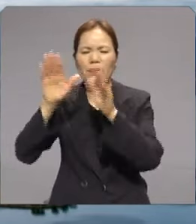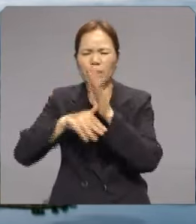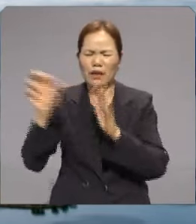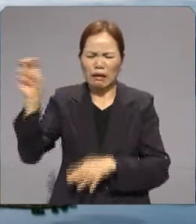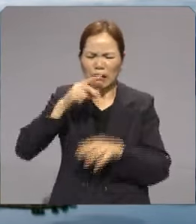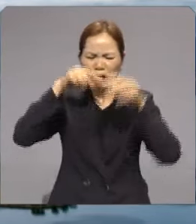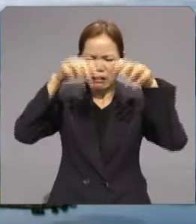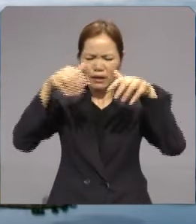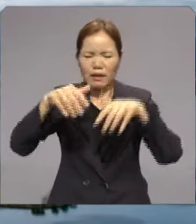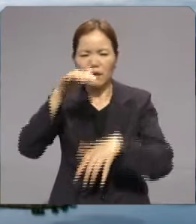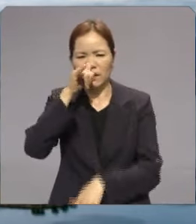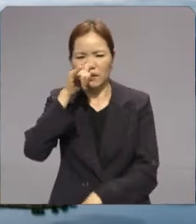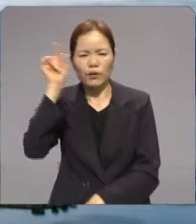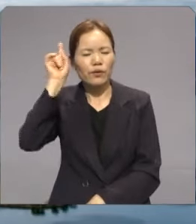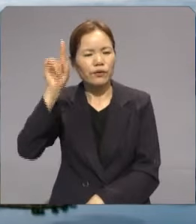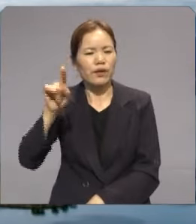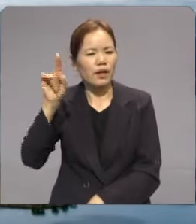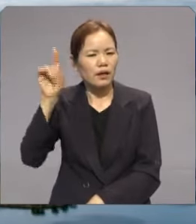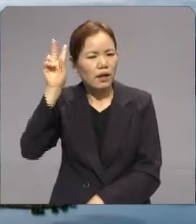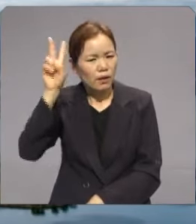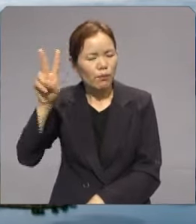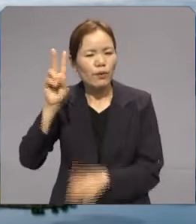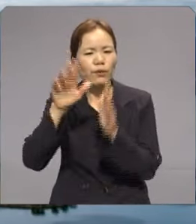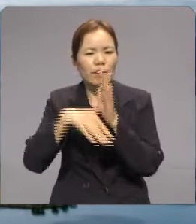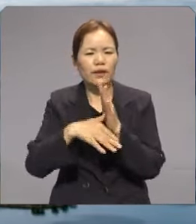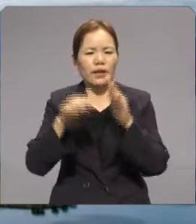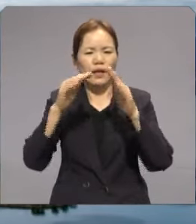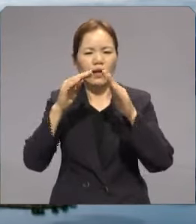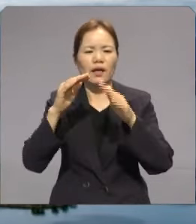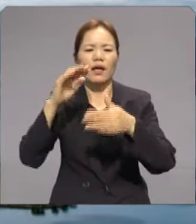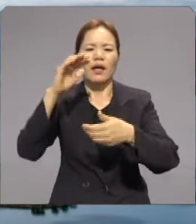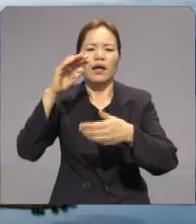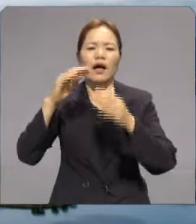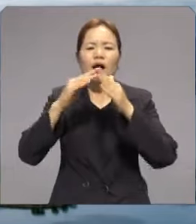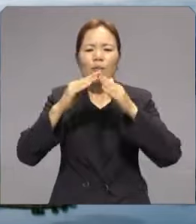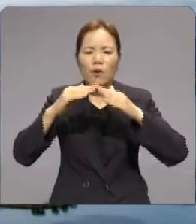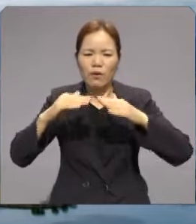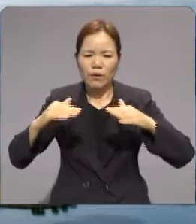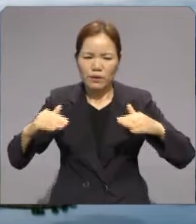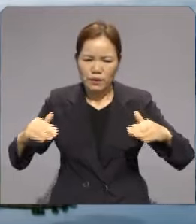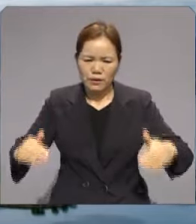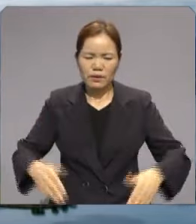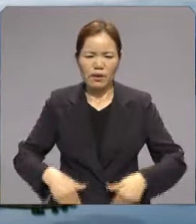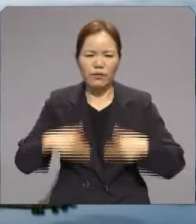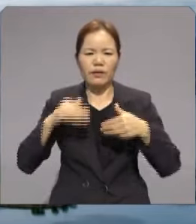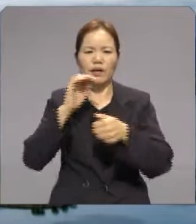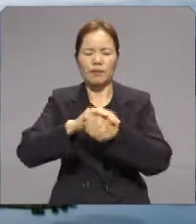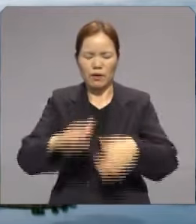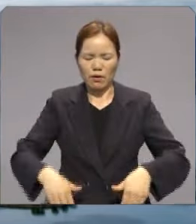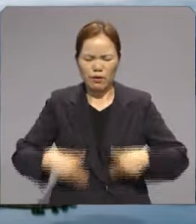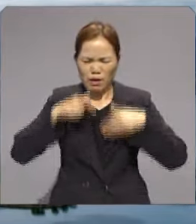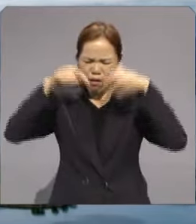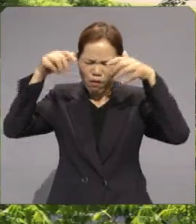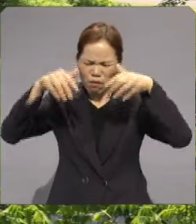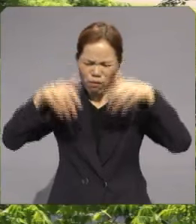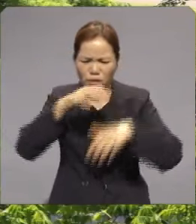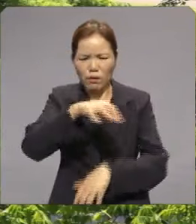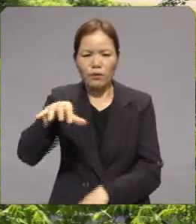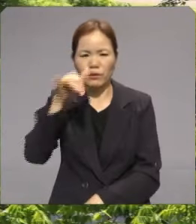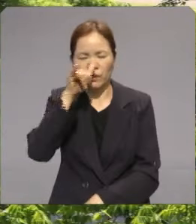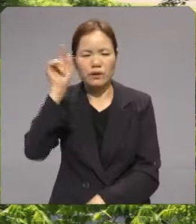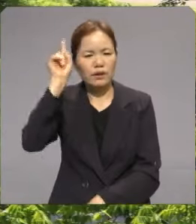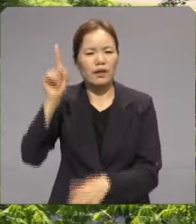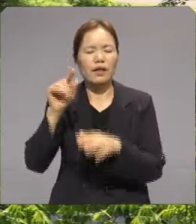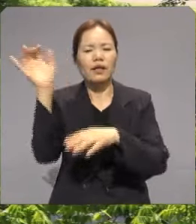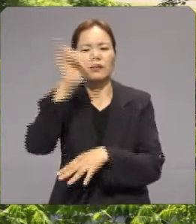있겠고요 내일과 모래 사이 제주와 경남 전남에는 강하고 많은 비가 오는 곳이 있겠습니다이어서 내일 전국